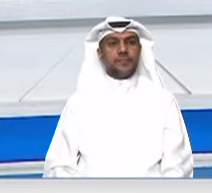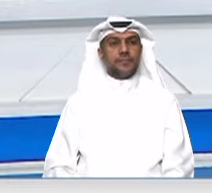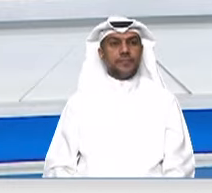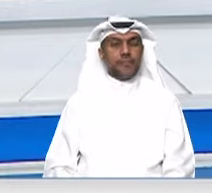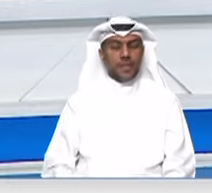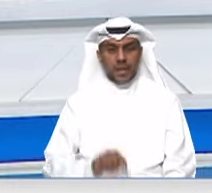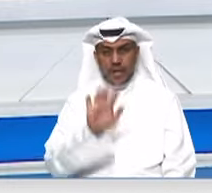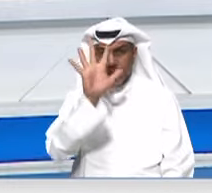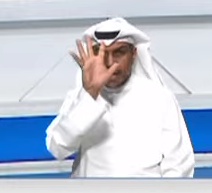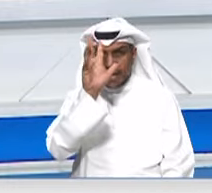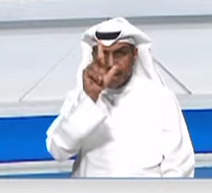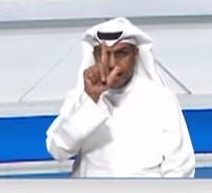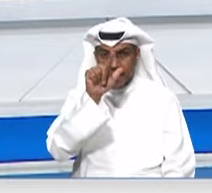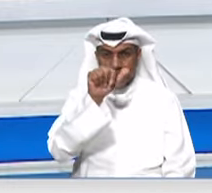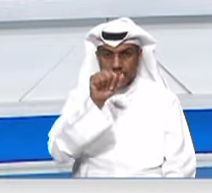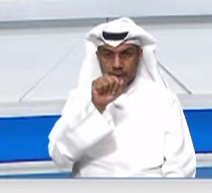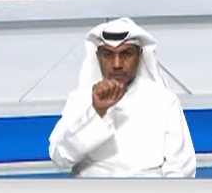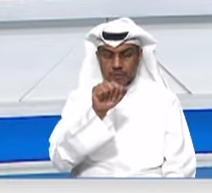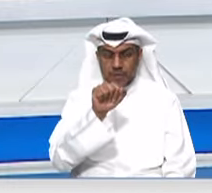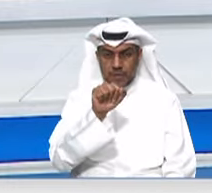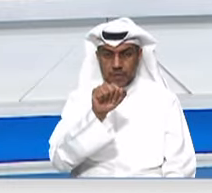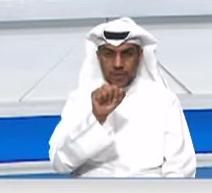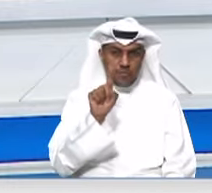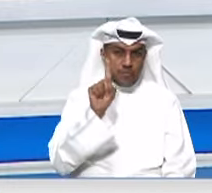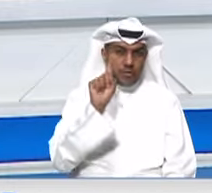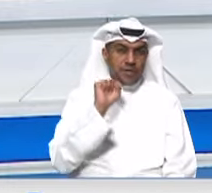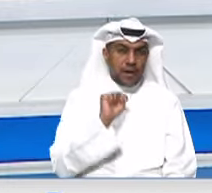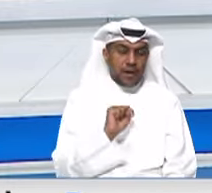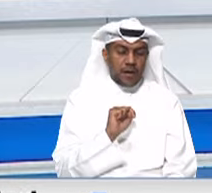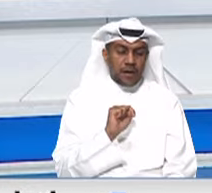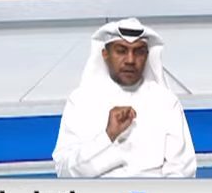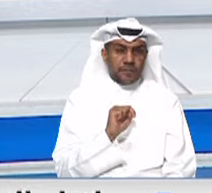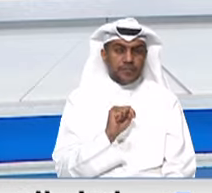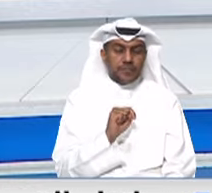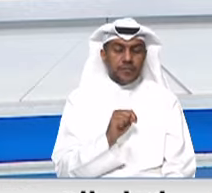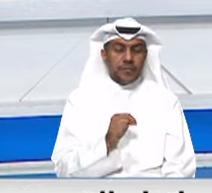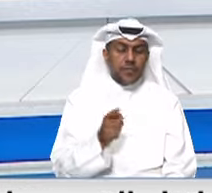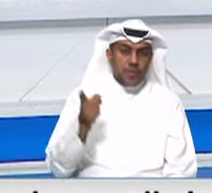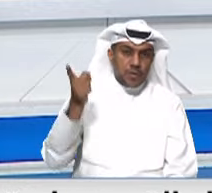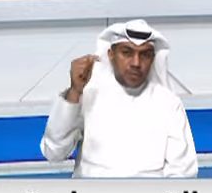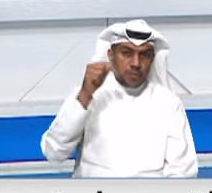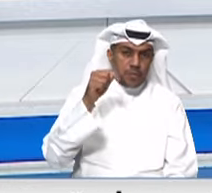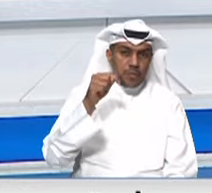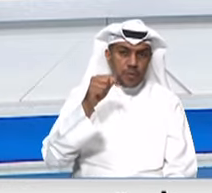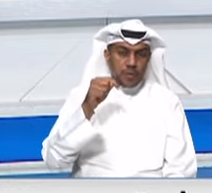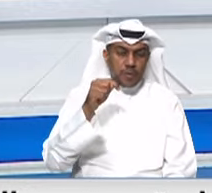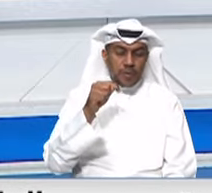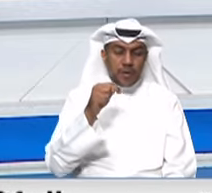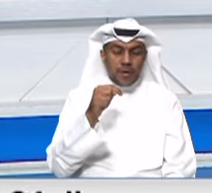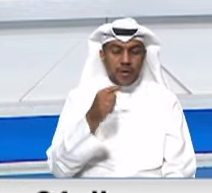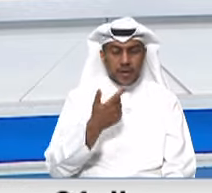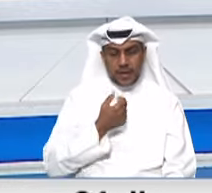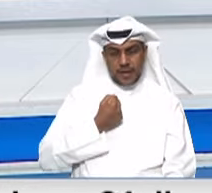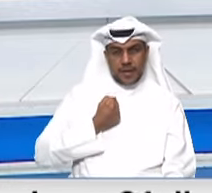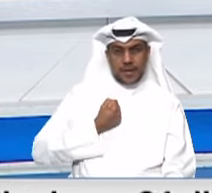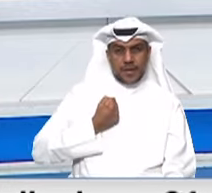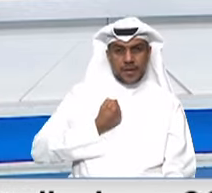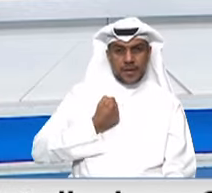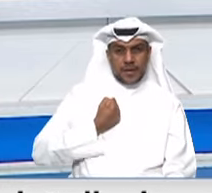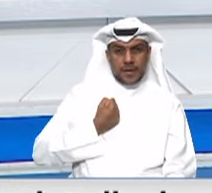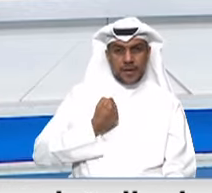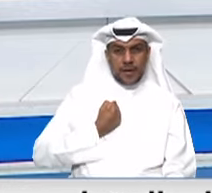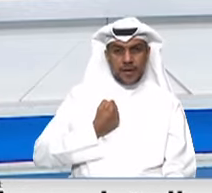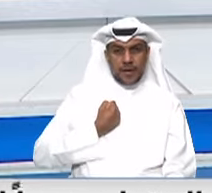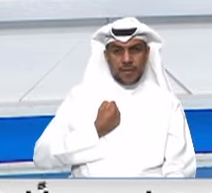للطقس المتوقع لمدينة الكويت خلال 5 أيام القادمة بمشيئة الله، في يوم غد الأربعاء لا تزال الأجواء حالة من عدم